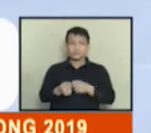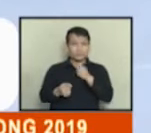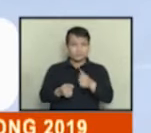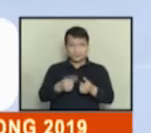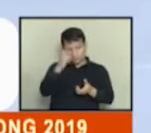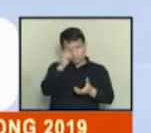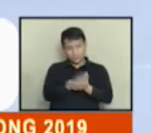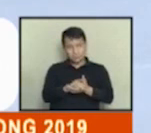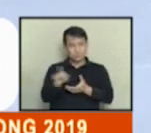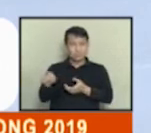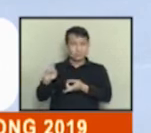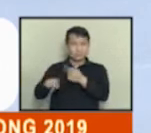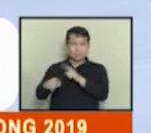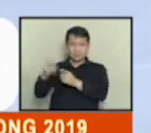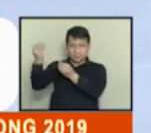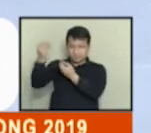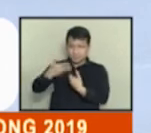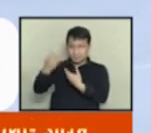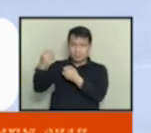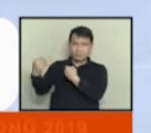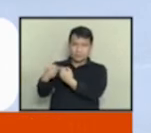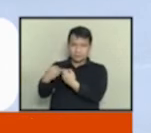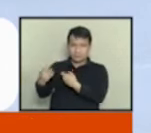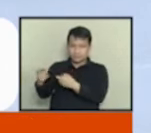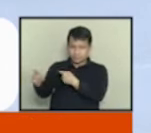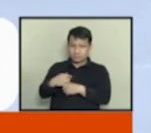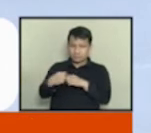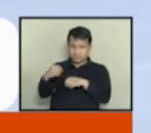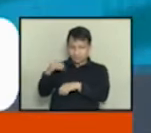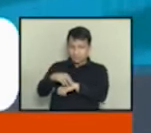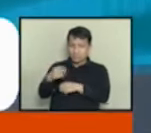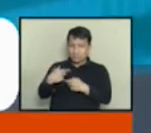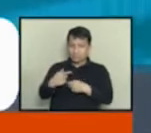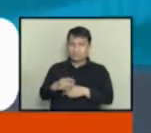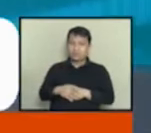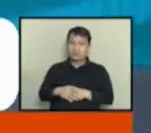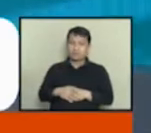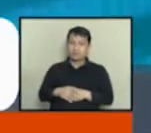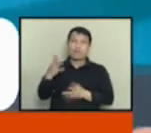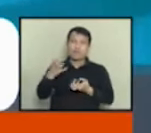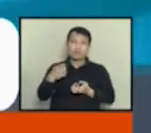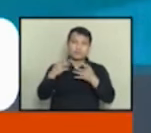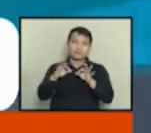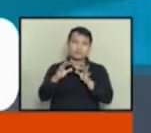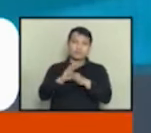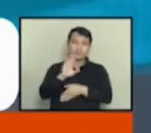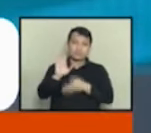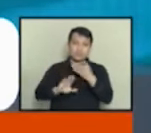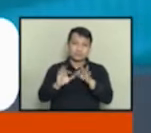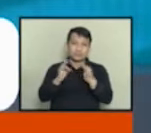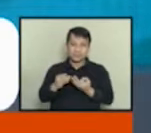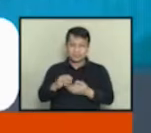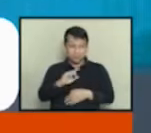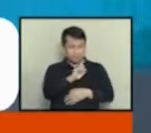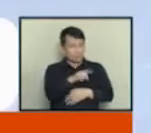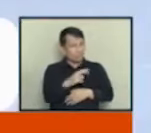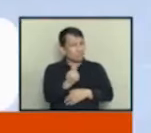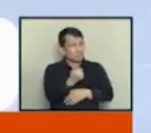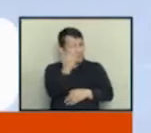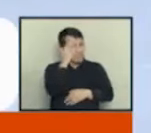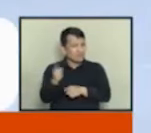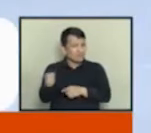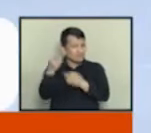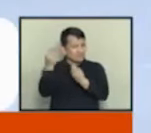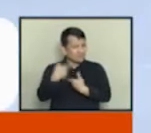naniniwala sa mga friends mo? Pinagsasabihan ka na may chismis na? Kasi nga po, ang gusto ko pa rin yung buong pamilya. Ayok. So, kailan mo po na-discovery na tama pala